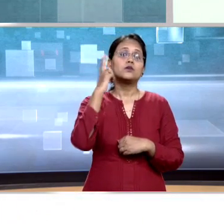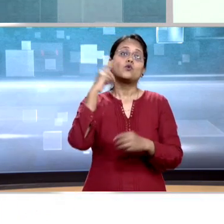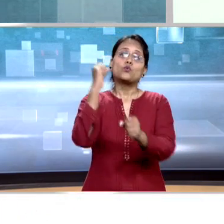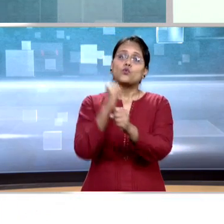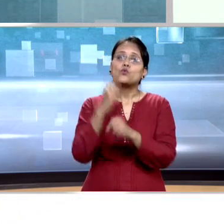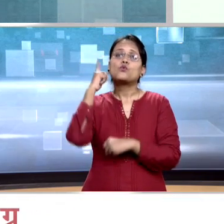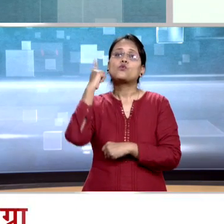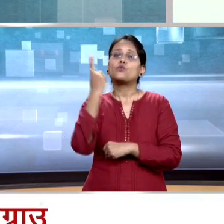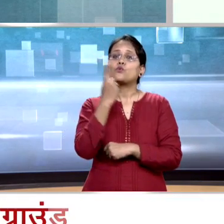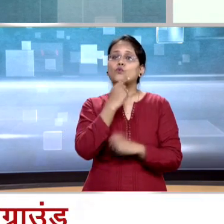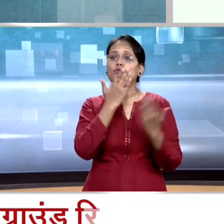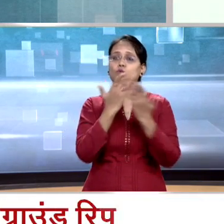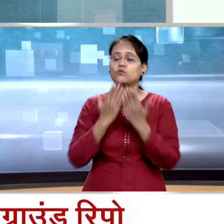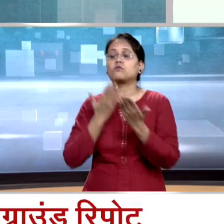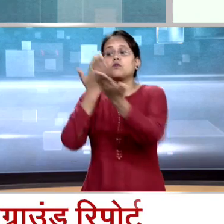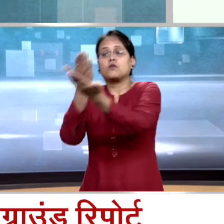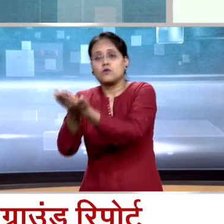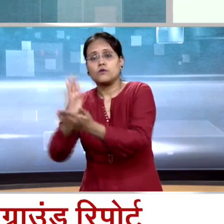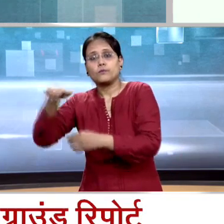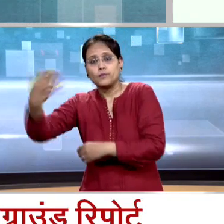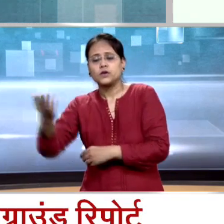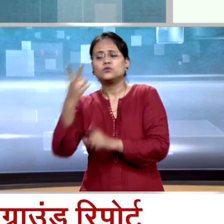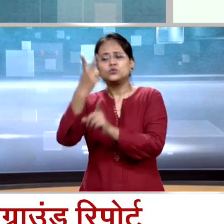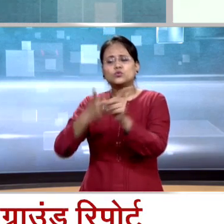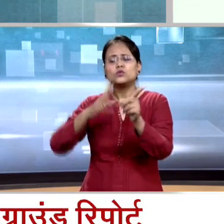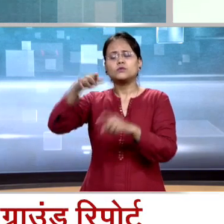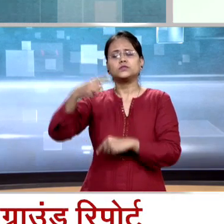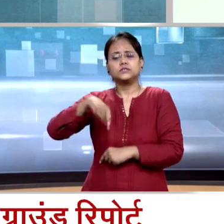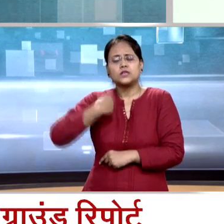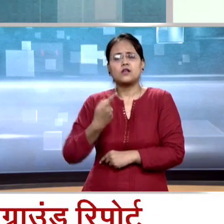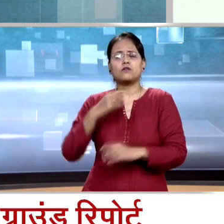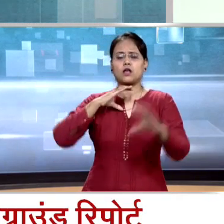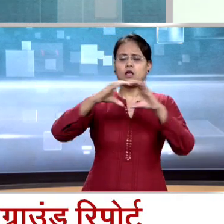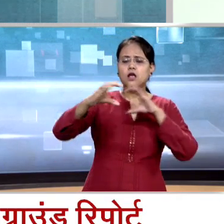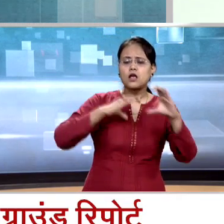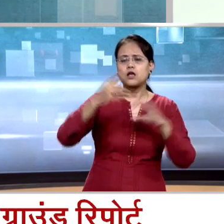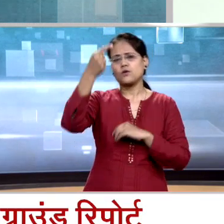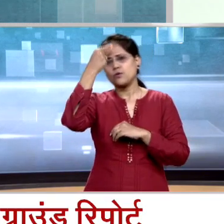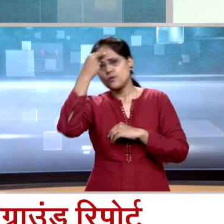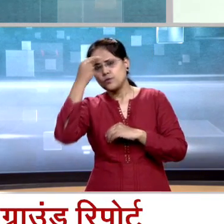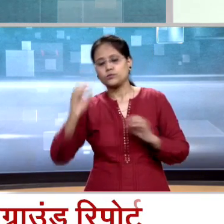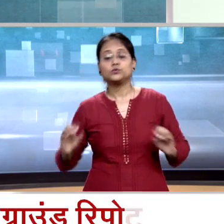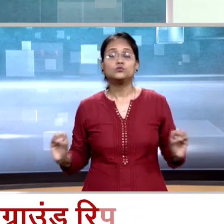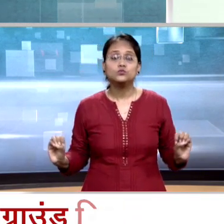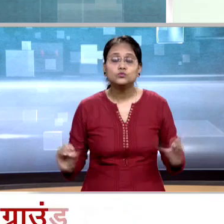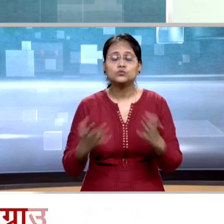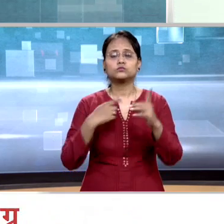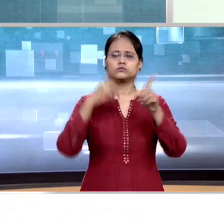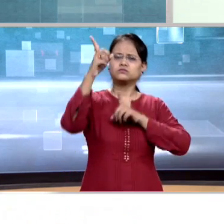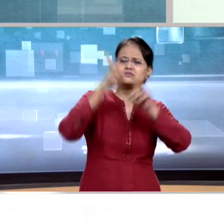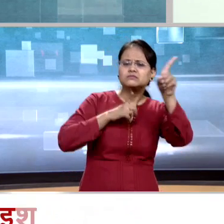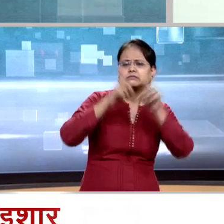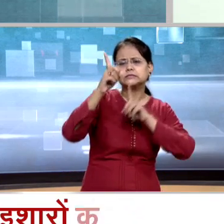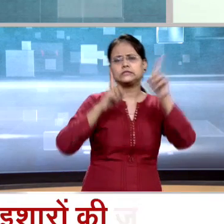स्कूल में वहाँ पे किया। 2 साल बाद फिर मुझे खुद कम्युनिकेशन करने में परेशानी आई। स्टार्टिंग में तो गेस्चर से ही मैंने थोड़ा